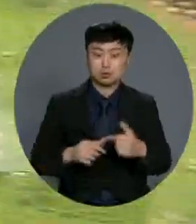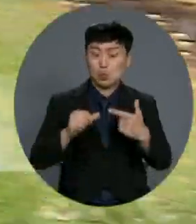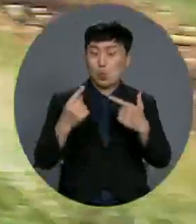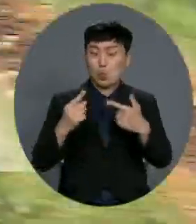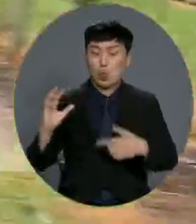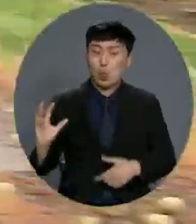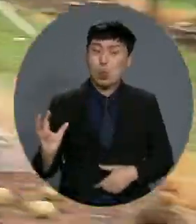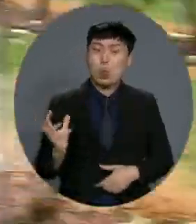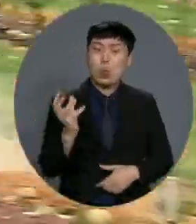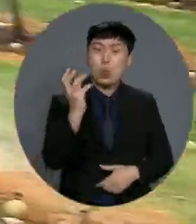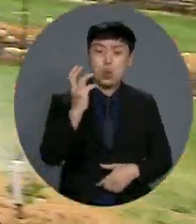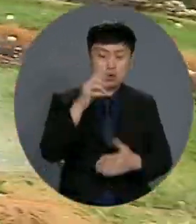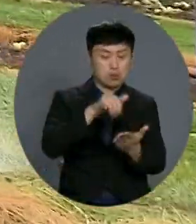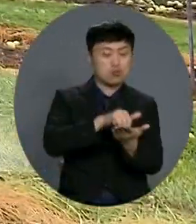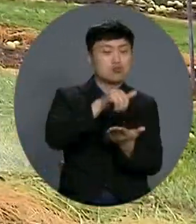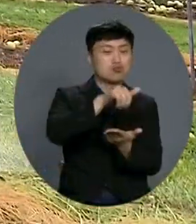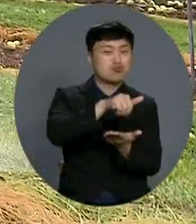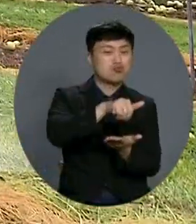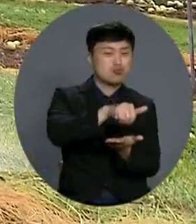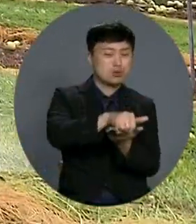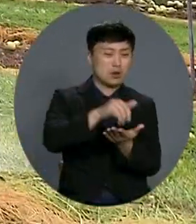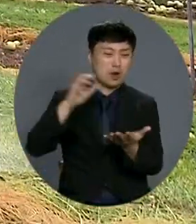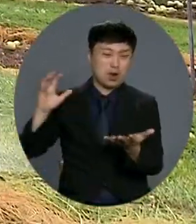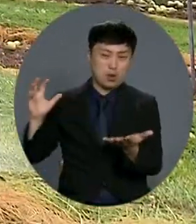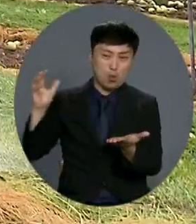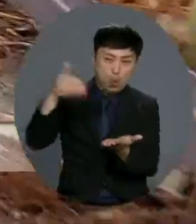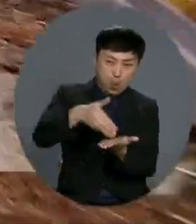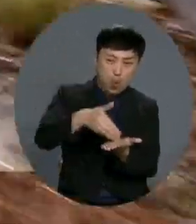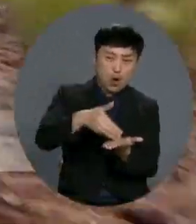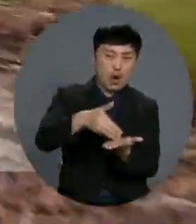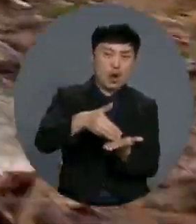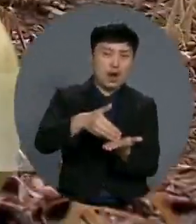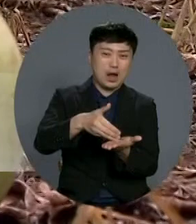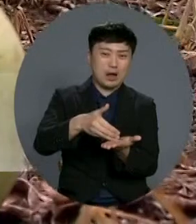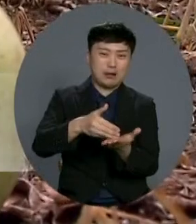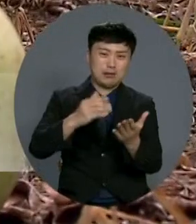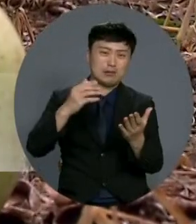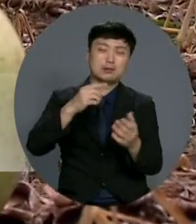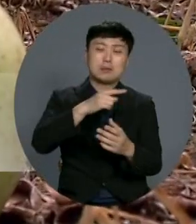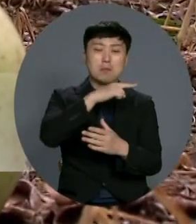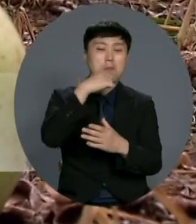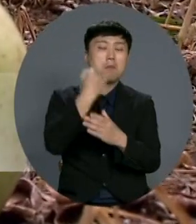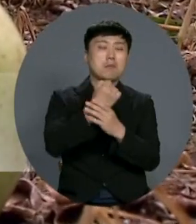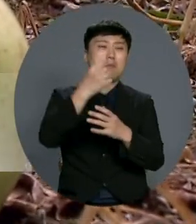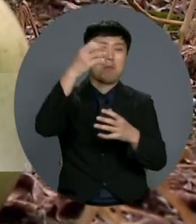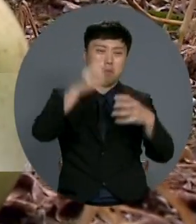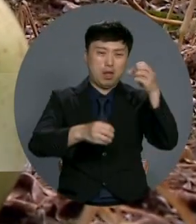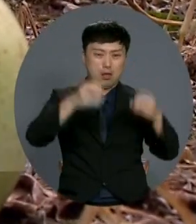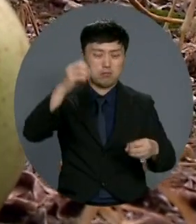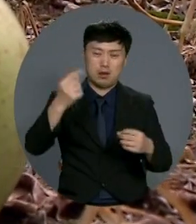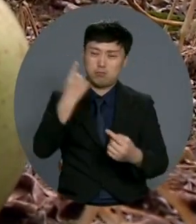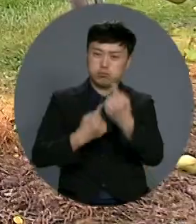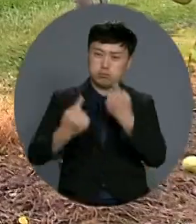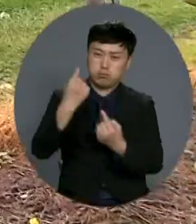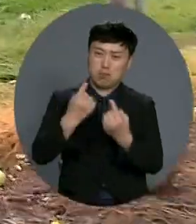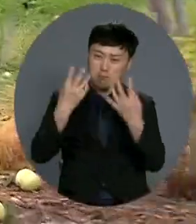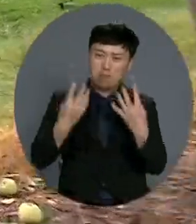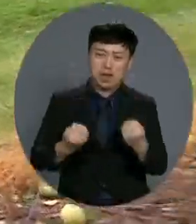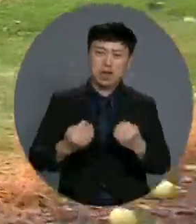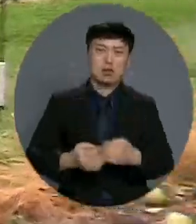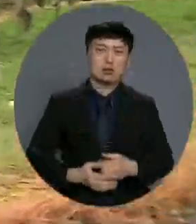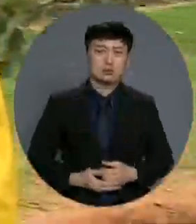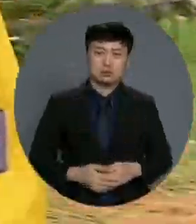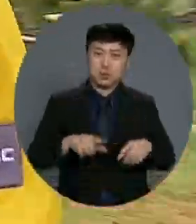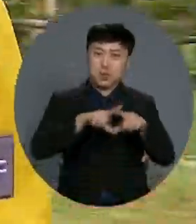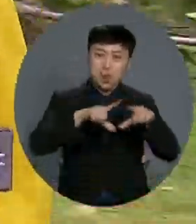태풍 카눈이 문경 지역을 정면으로 관통해 지나면서 특히 낙과 피해가 잇따라 접수되고 있습니다.